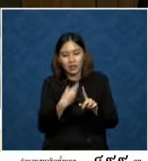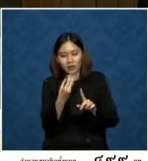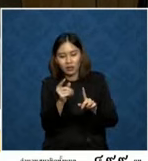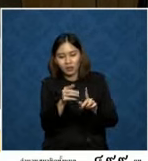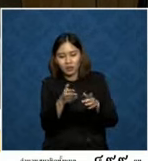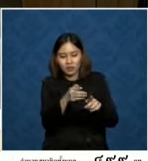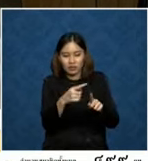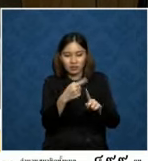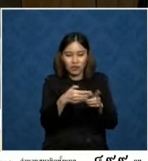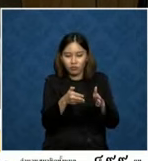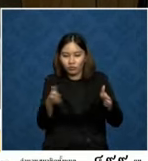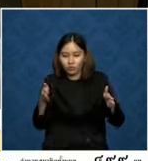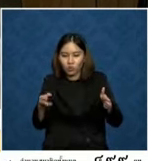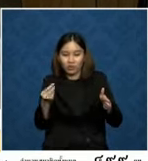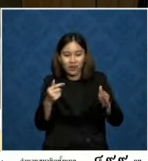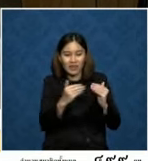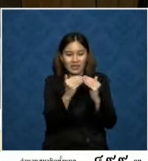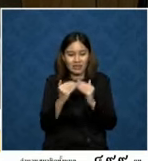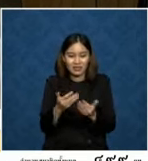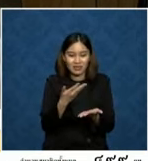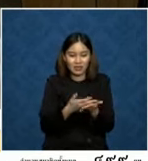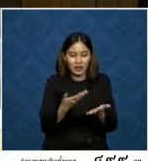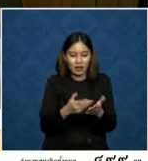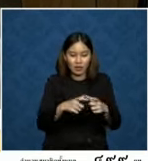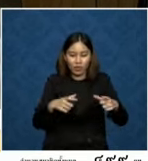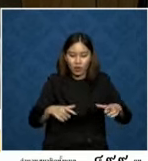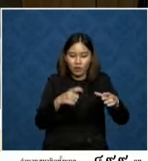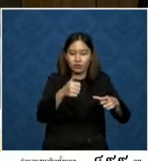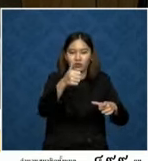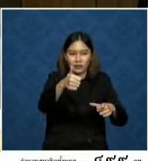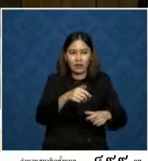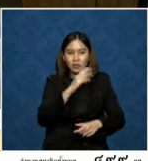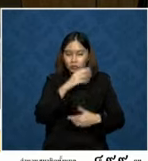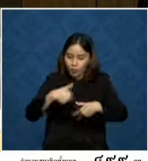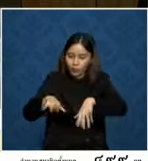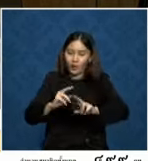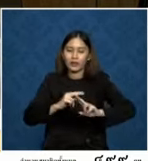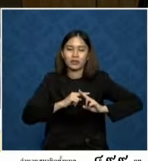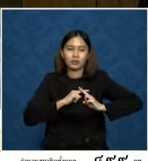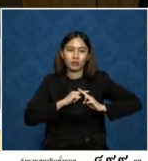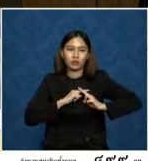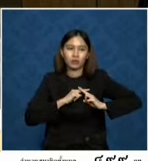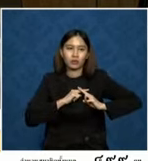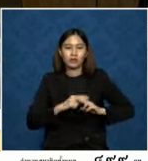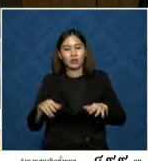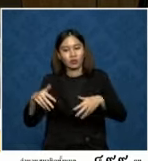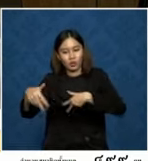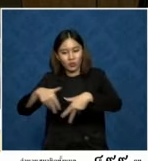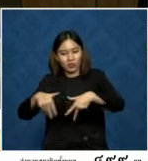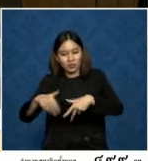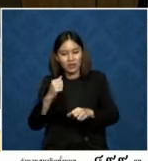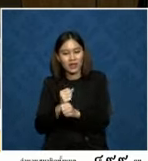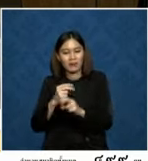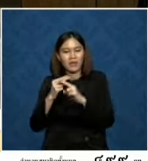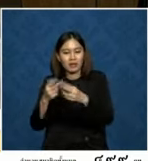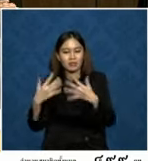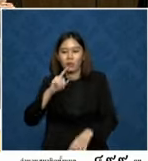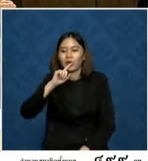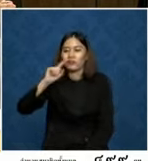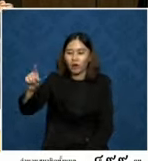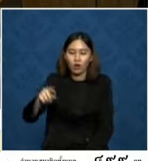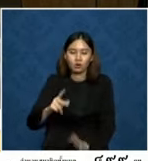ะถึงจะให้สิทธิ์ในการออกเช็คแต่ถ้าเกิดให้เปลือกไปหมดแล้วปล่อยภาระของเอกชนระหว่างเอกชนหรือประชาชนทั่วไปออกเช็คกันเองแล้วไปฟ้องกันเองไปต